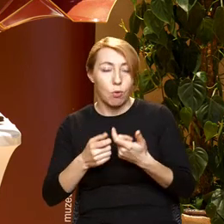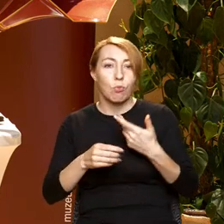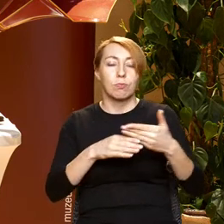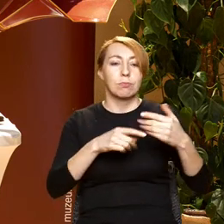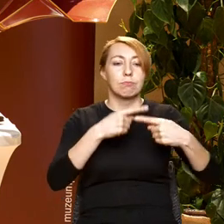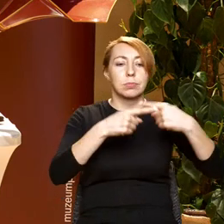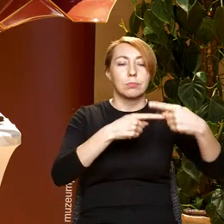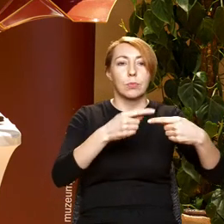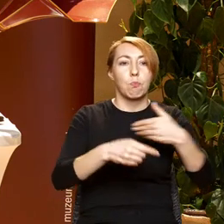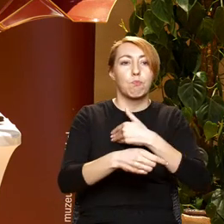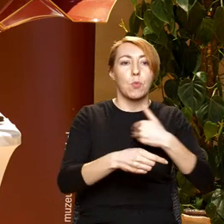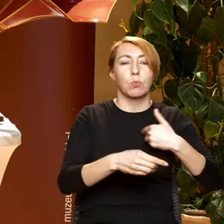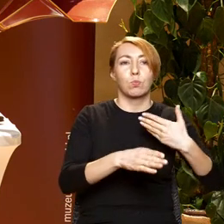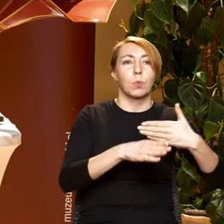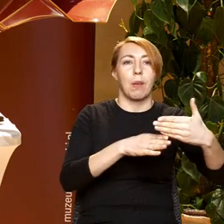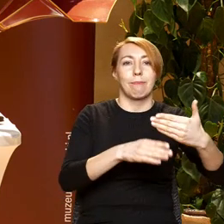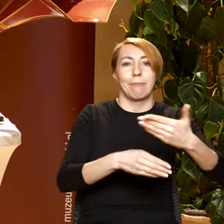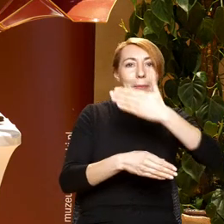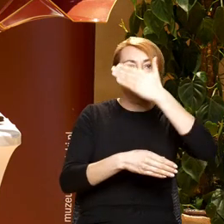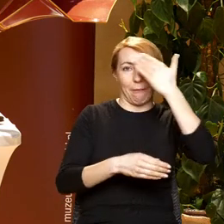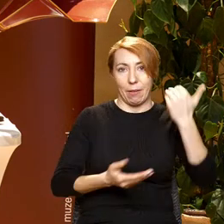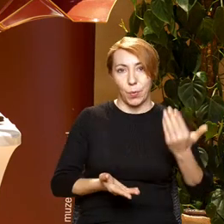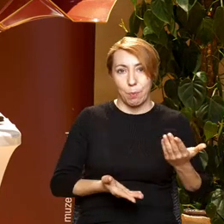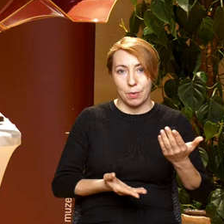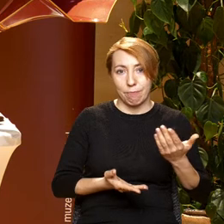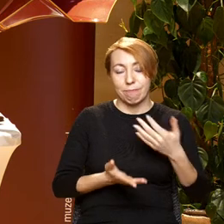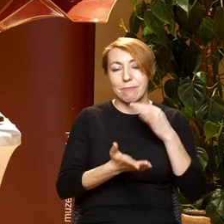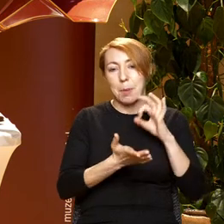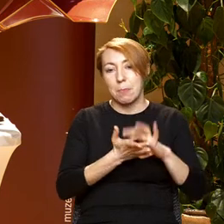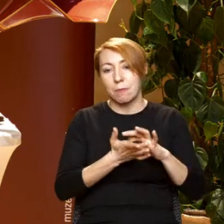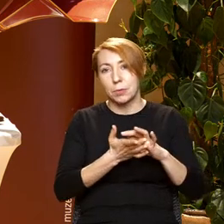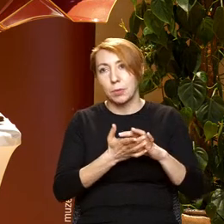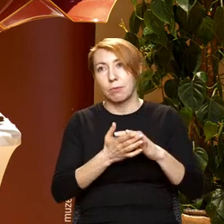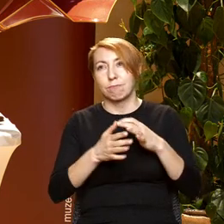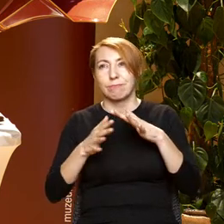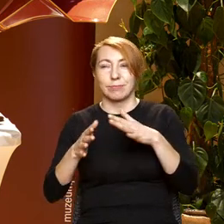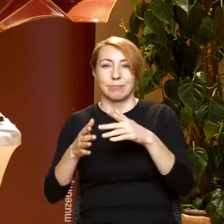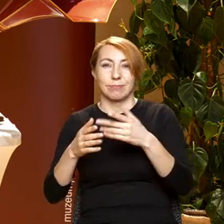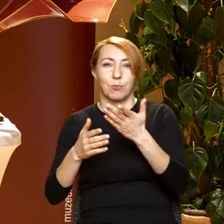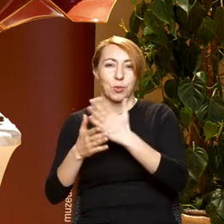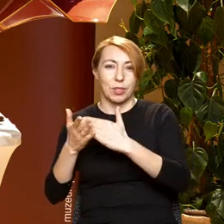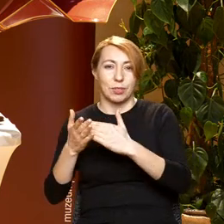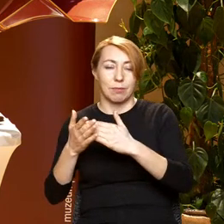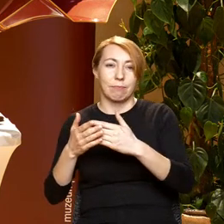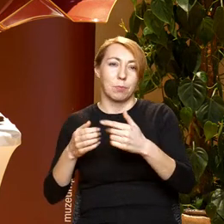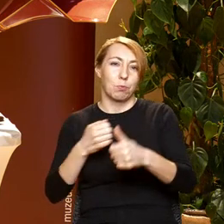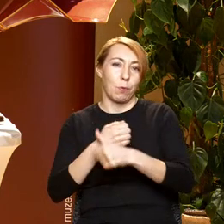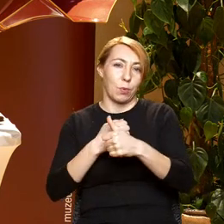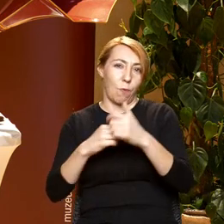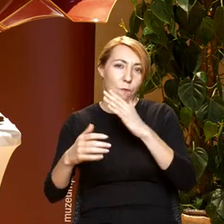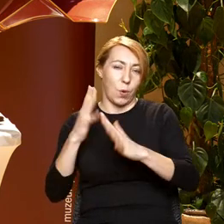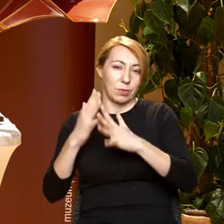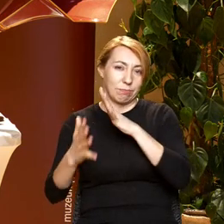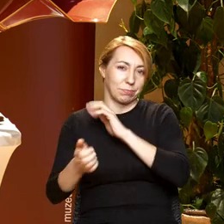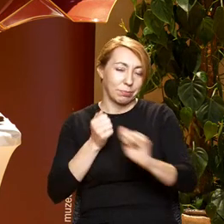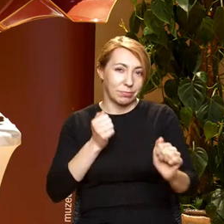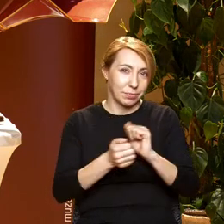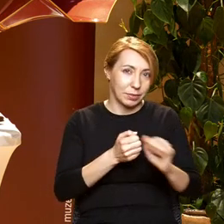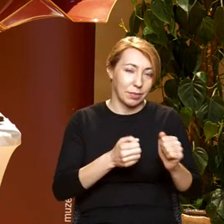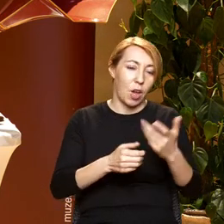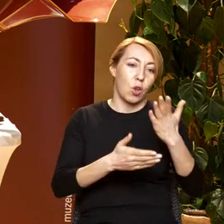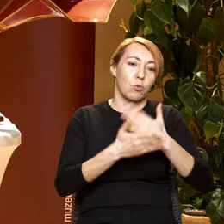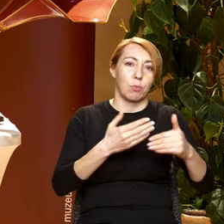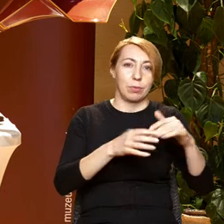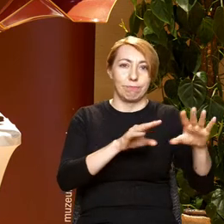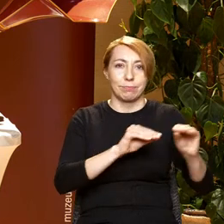tymi cylindrami polskimi, do końca nie wiadomo. One na pewno w dużej części zostały w czasie wojny zniszczone, część z nich prawdopodobnie